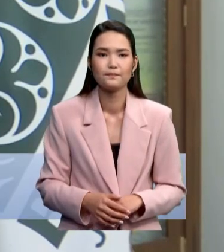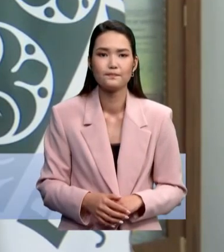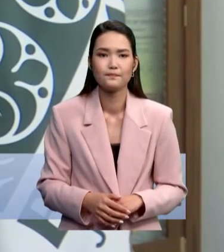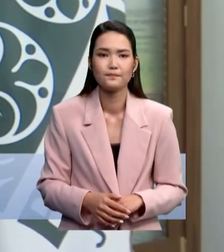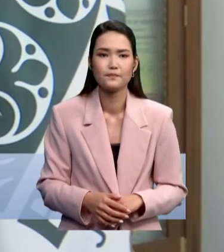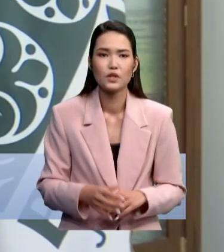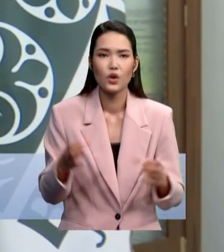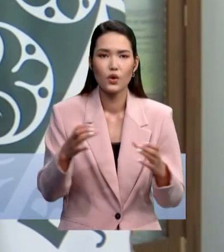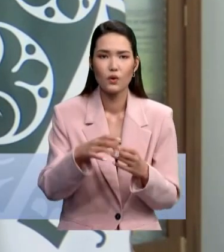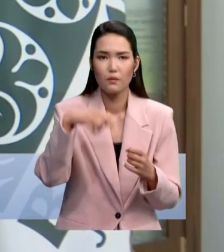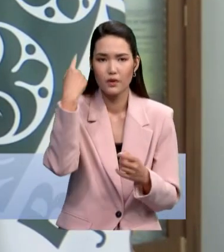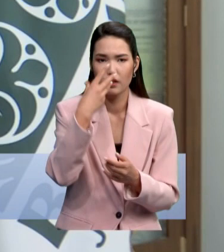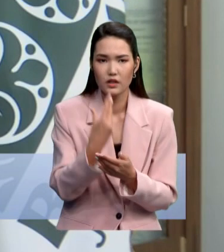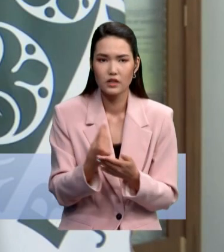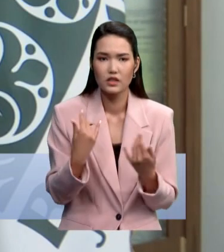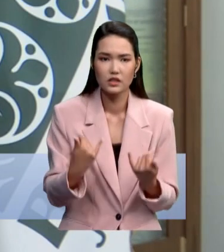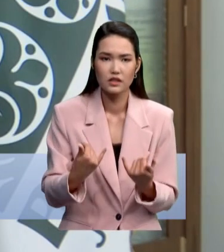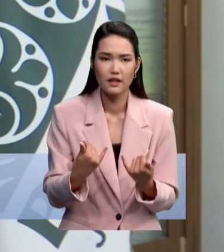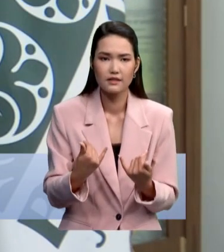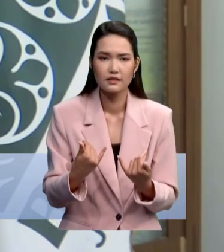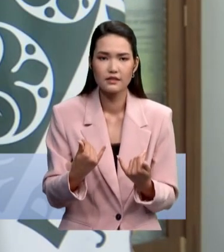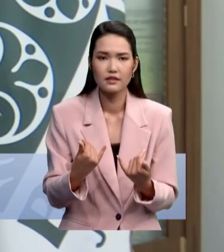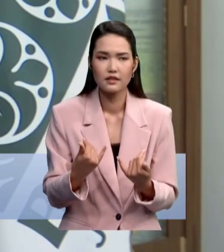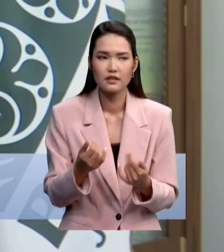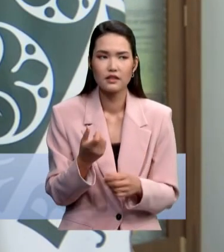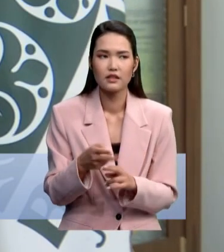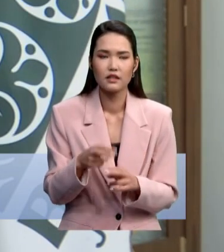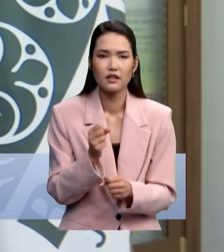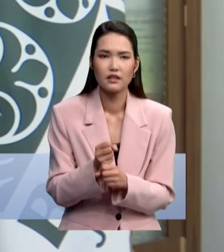группа лиц, которые хотят, которые делают